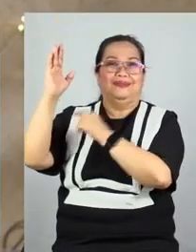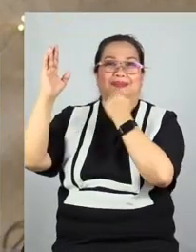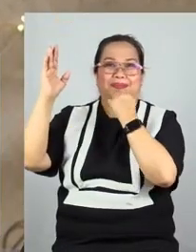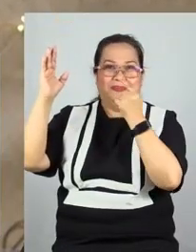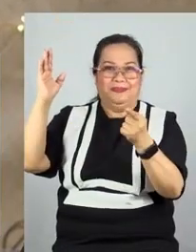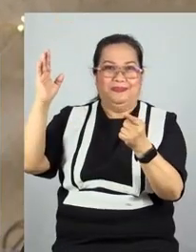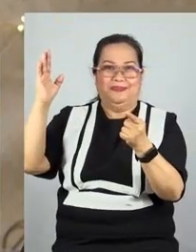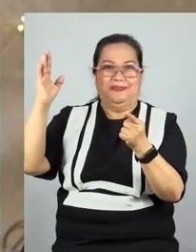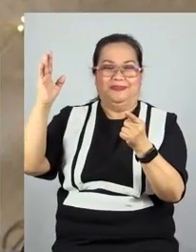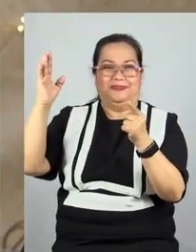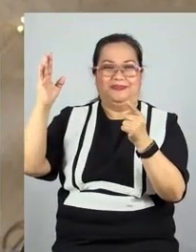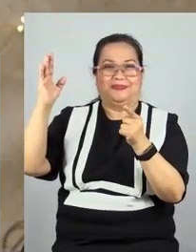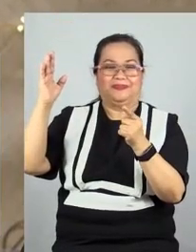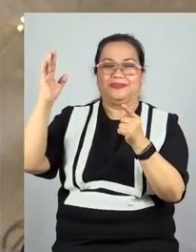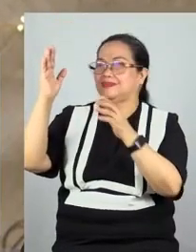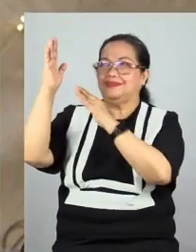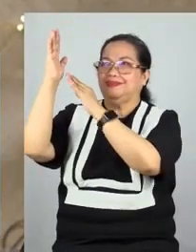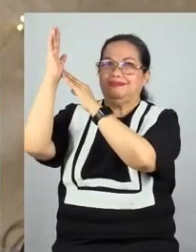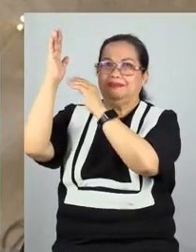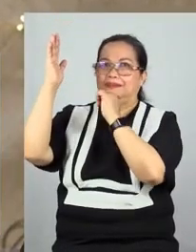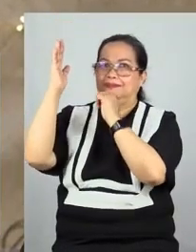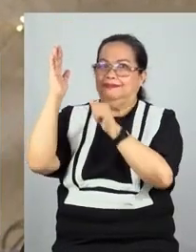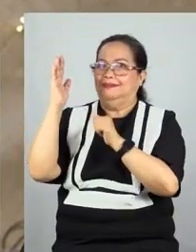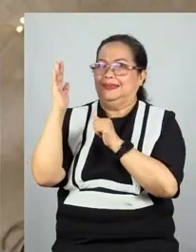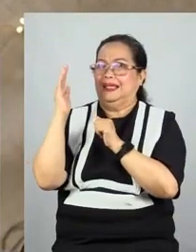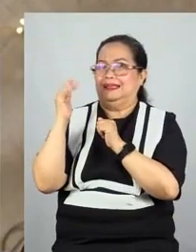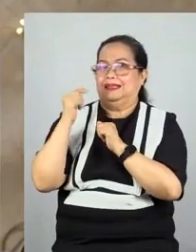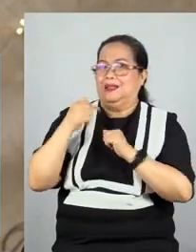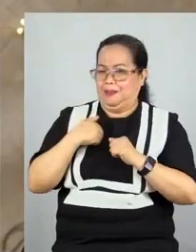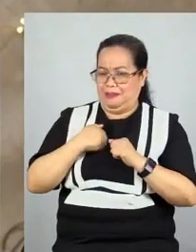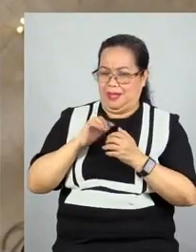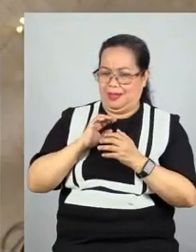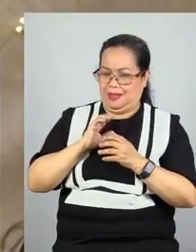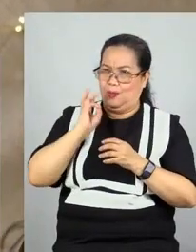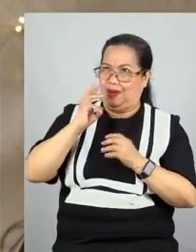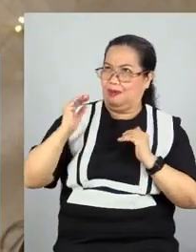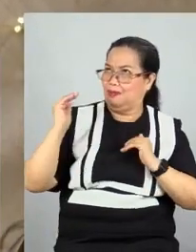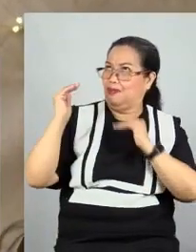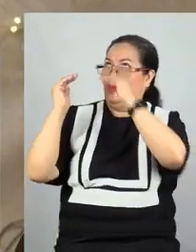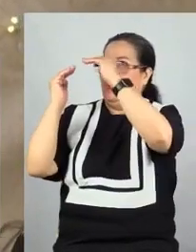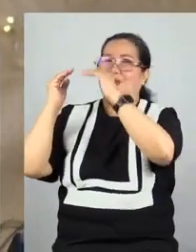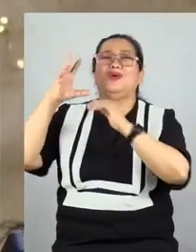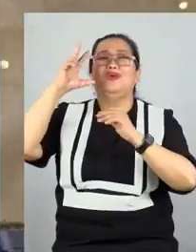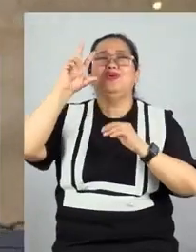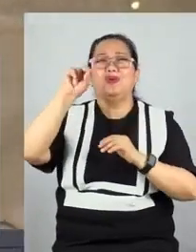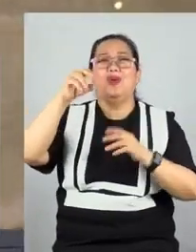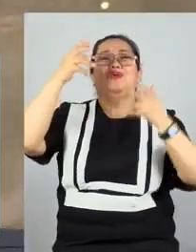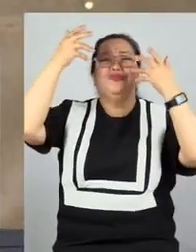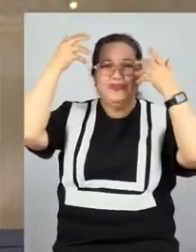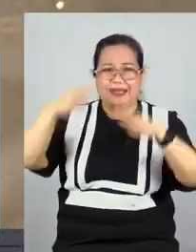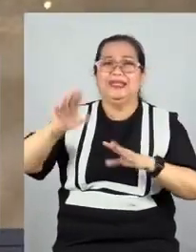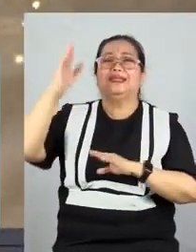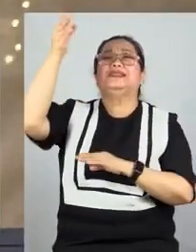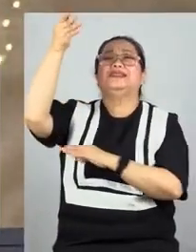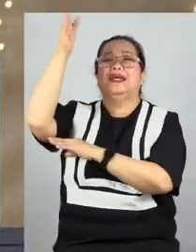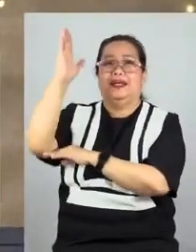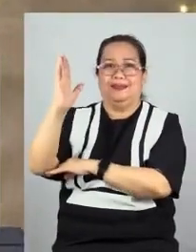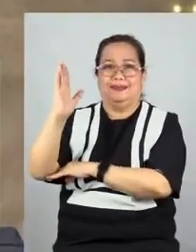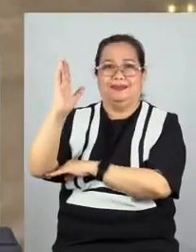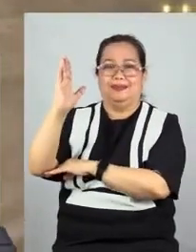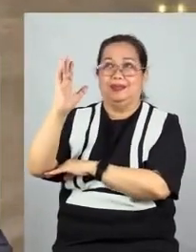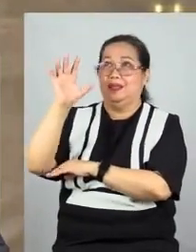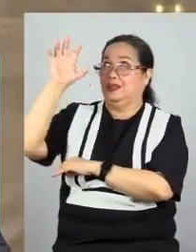sinabi, He did not count yung equality niya with God as a thing to be